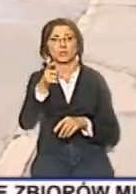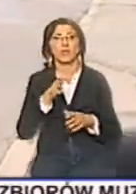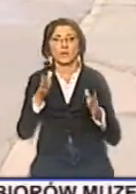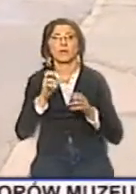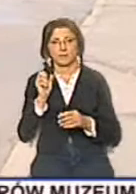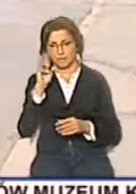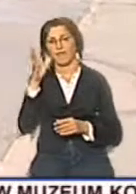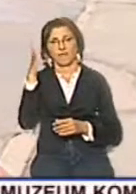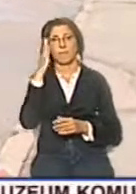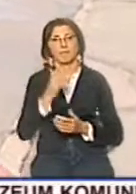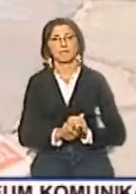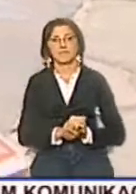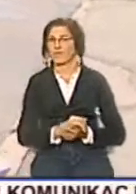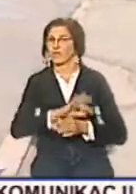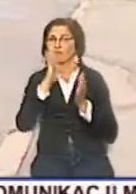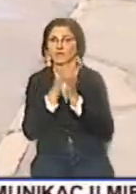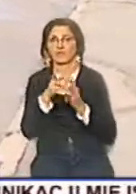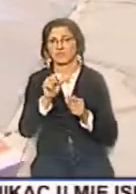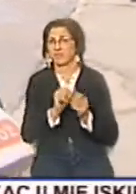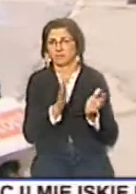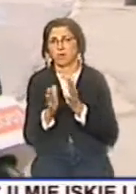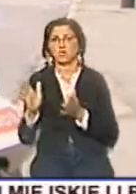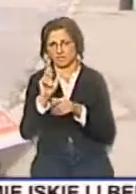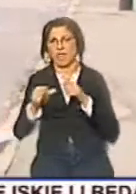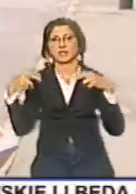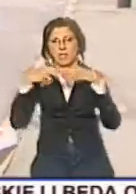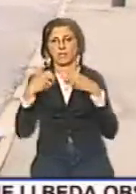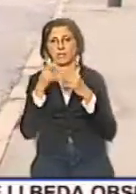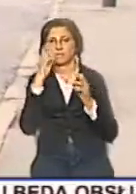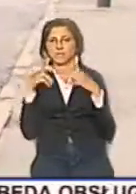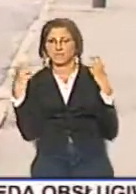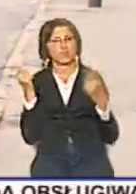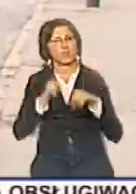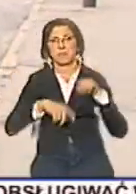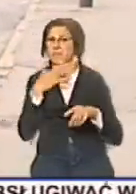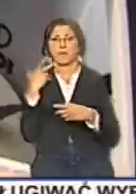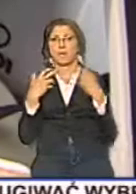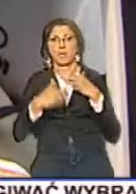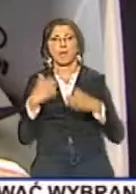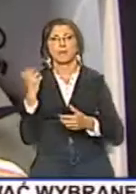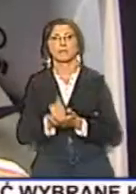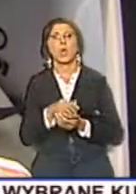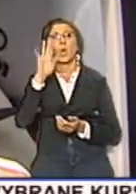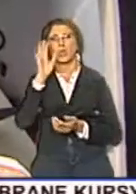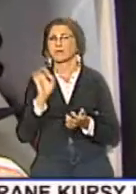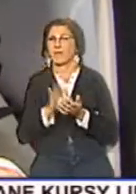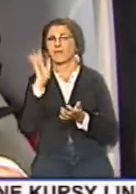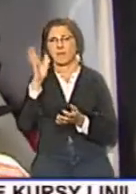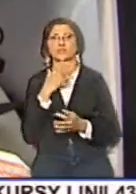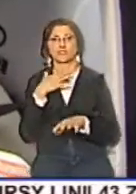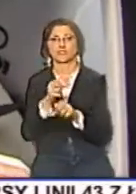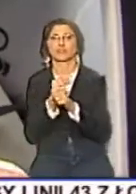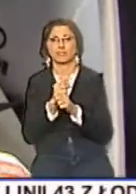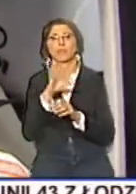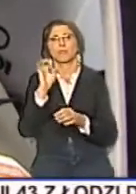tą trasą? Tak, najbardziej. Tak, wszystko jest w porządku, wszystko jest w internecie dostępne, więc tutaj nie ma żadnych problemów. No Łódź będzie na pewno